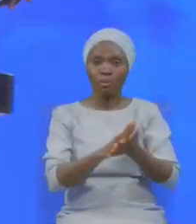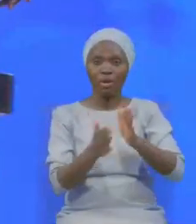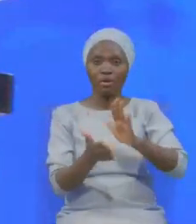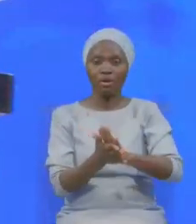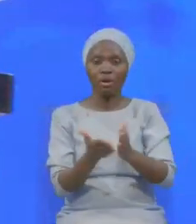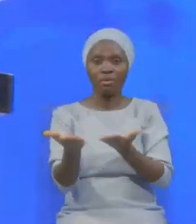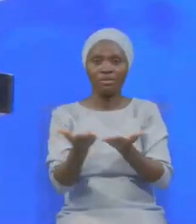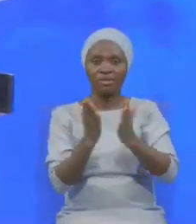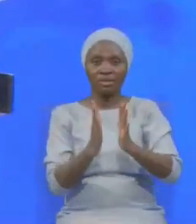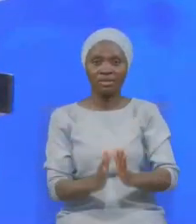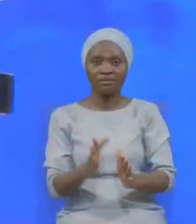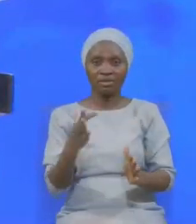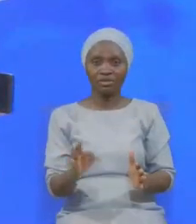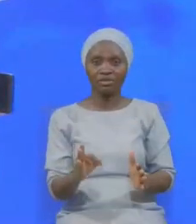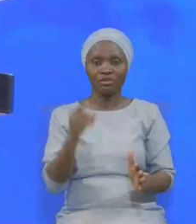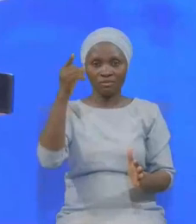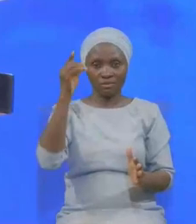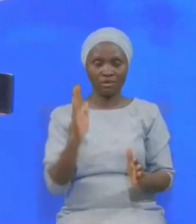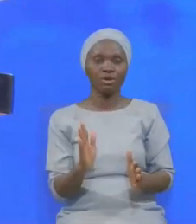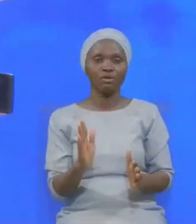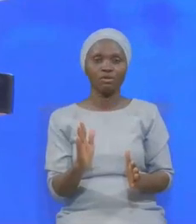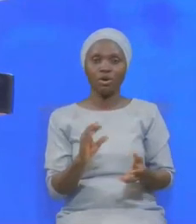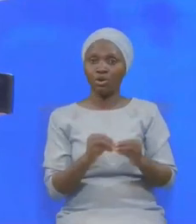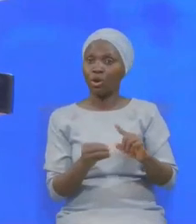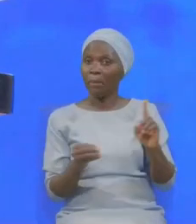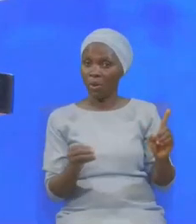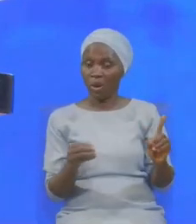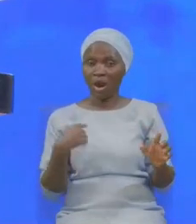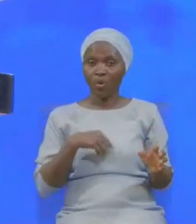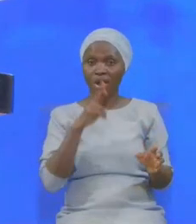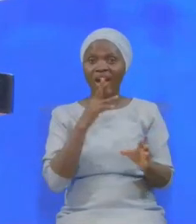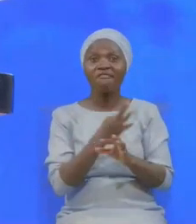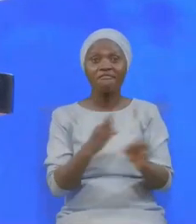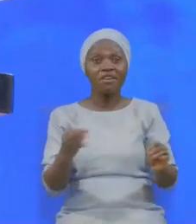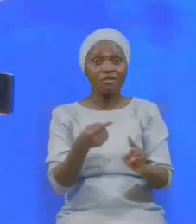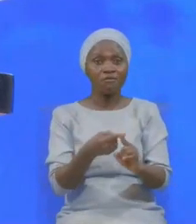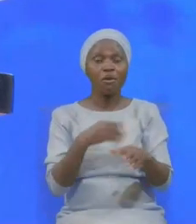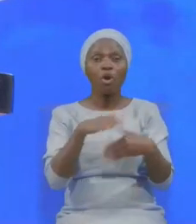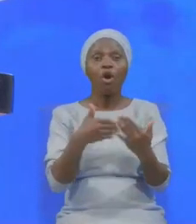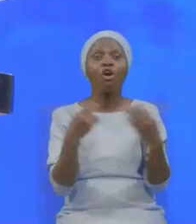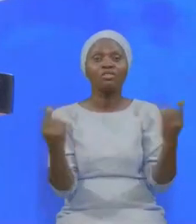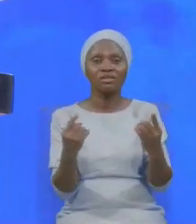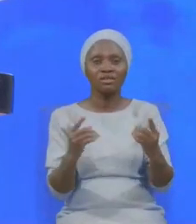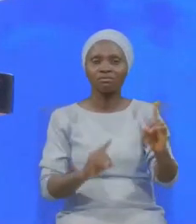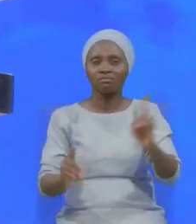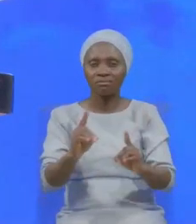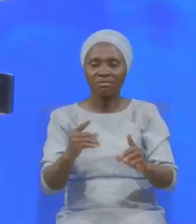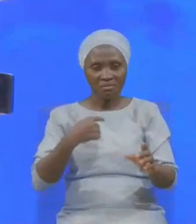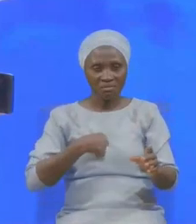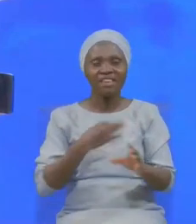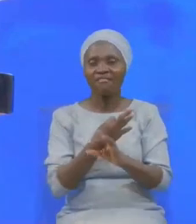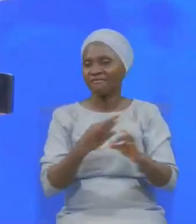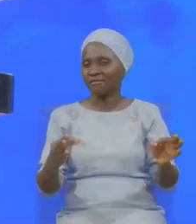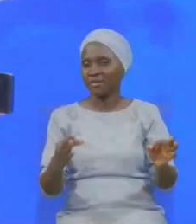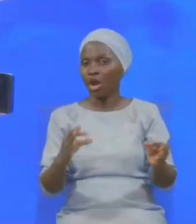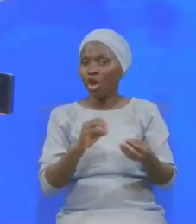Dieu, vous avez pour fruit la sainteté et pour fin la vie éternelle. Numéro 1, nous sommes affranchis de tout péché. 2, nous